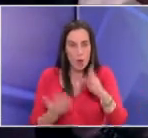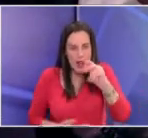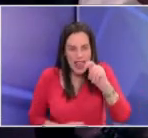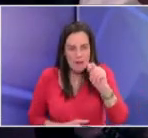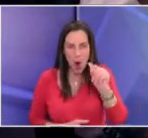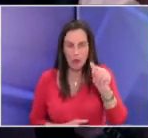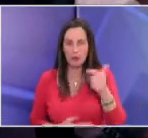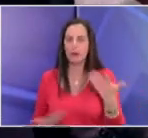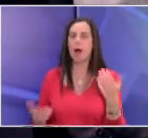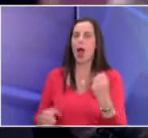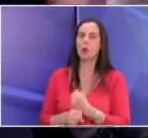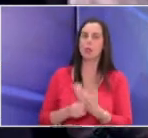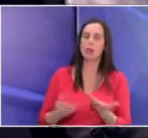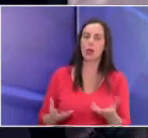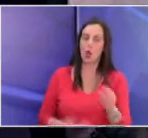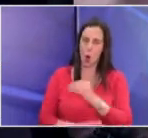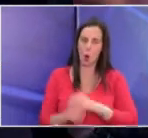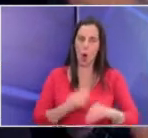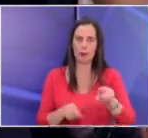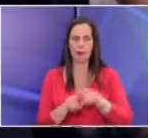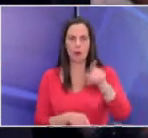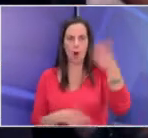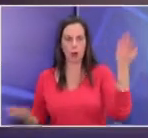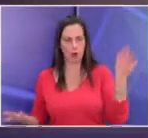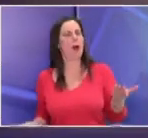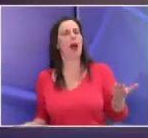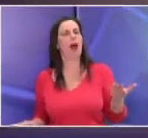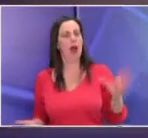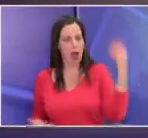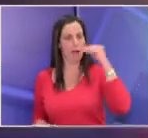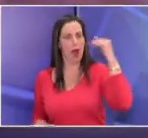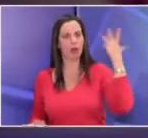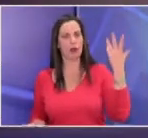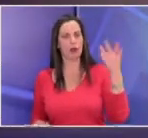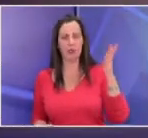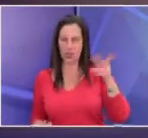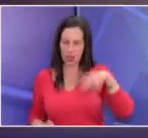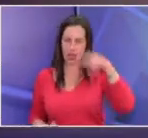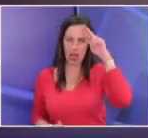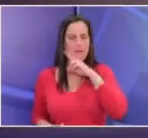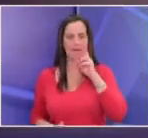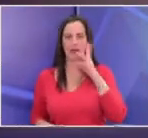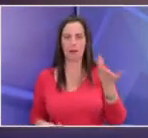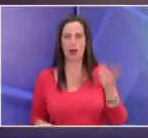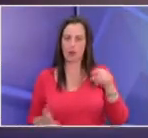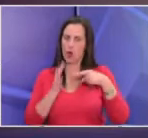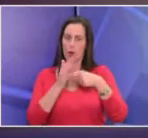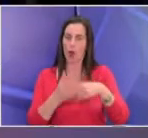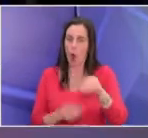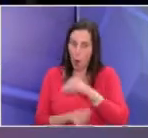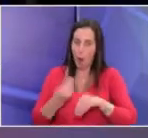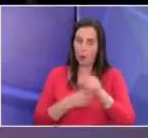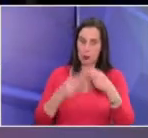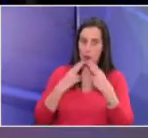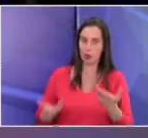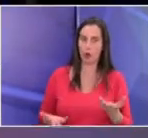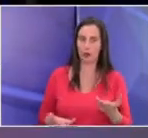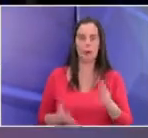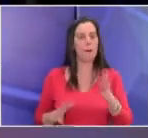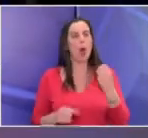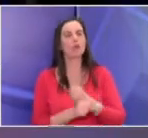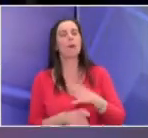הם לא יכול להיות של אופניים חשמליות, יש כאלה ללובי. צריכים לעשות רישוי לדבר הזה, ולא לפחד מזה. כן, רישוי עולה